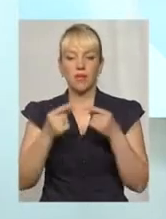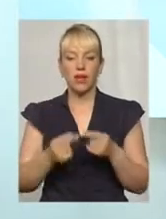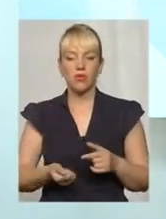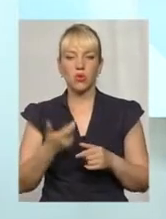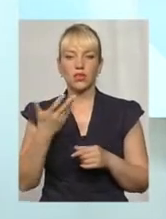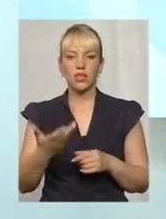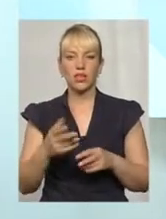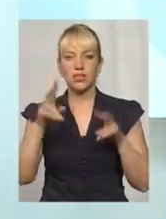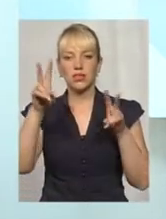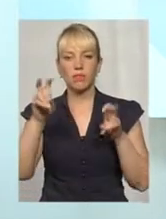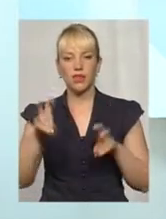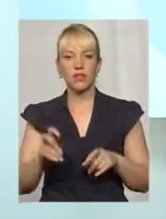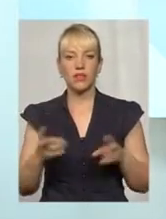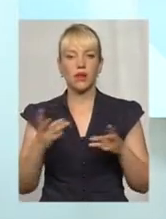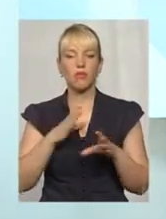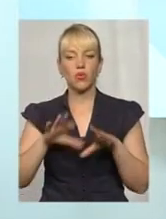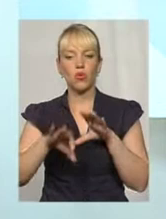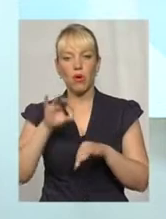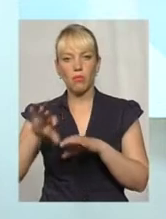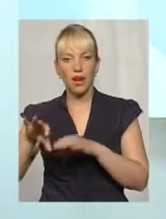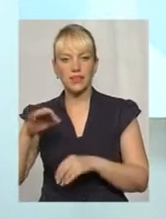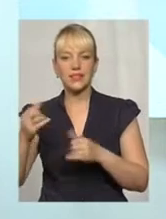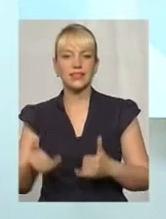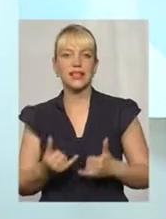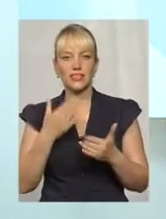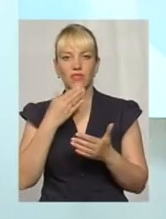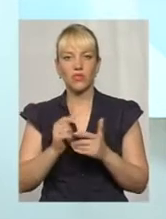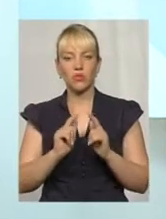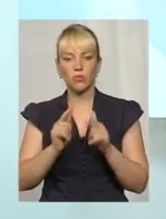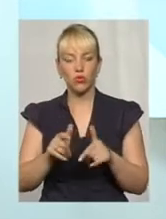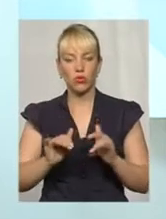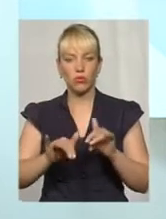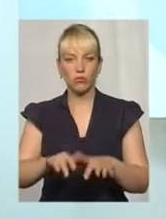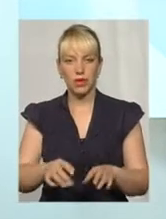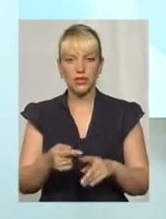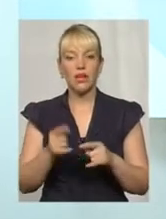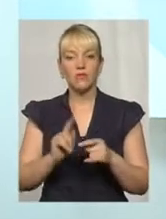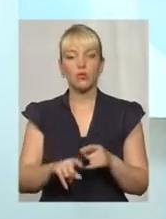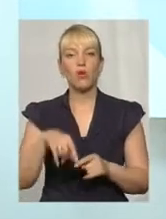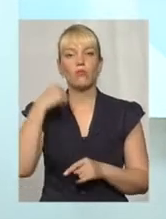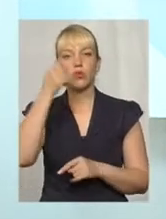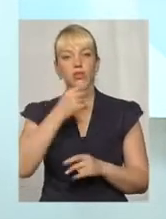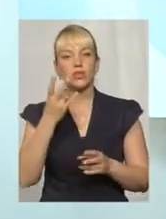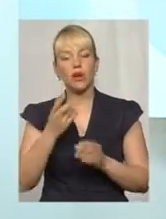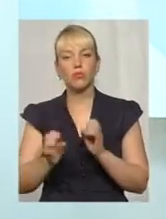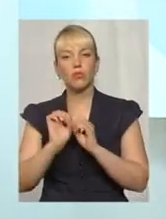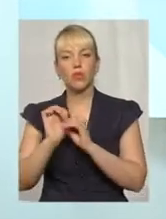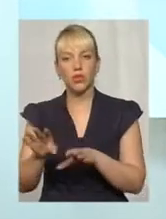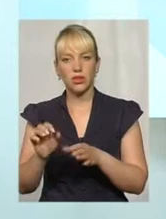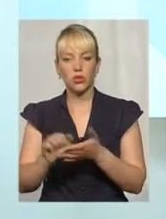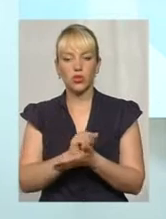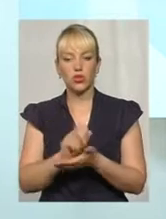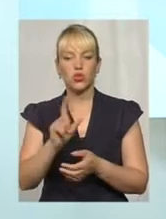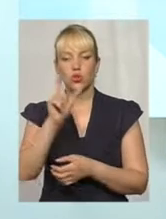для своєї вступної кампанії. Цього ж року потрібно тільки подати документи, які посвідчують те, що людина